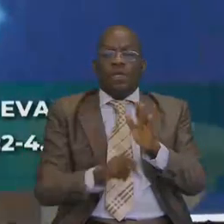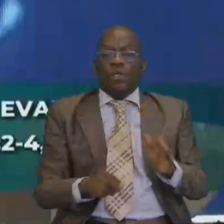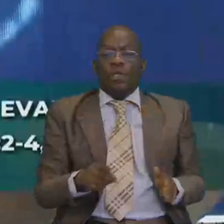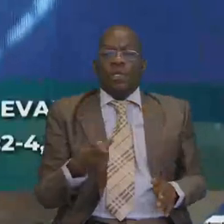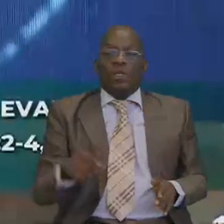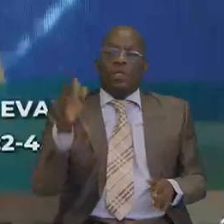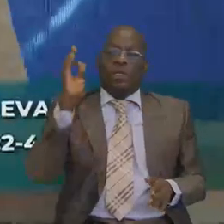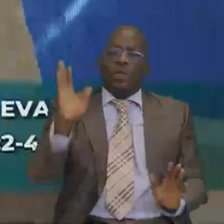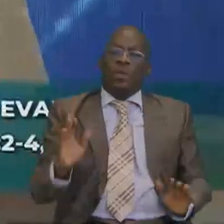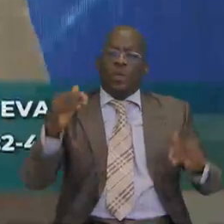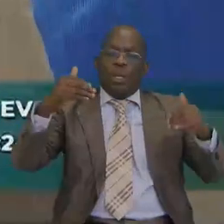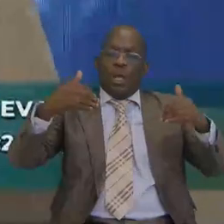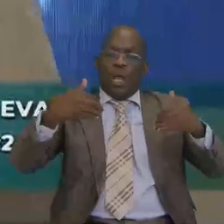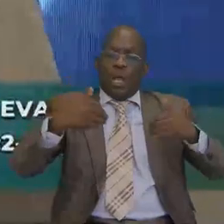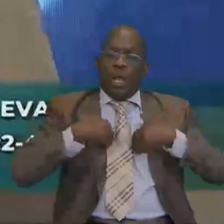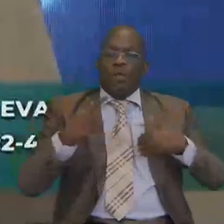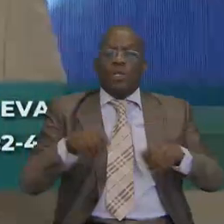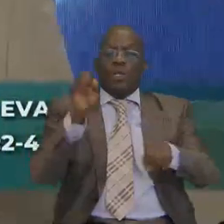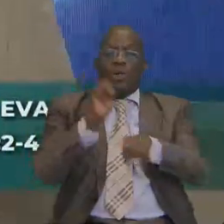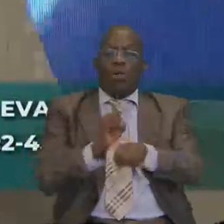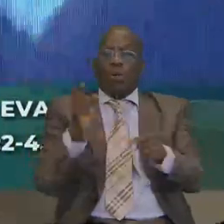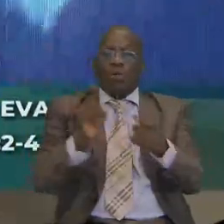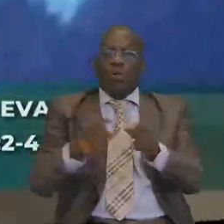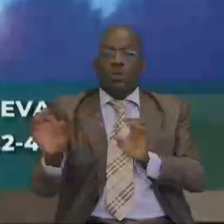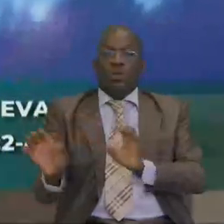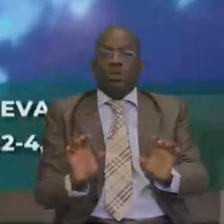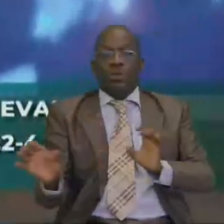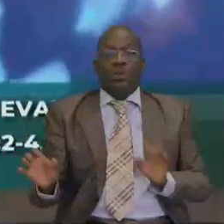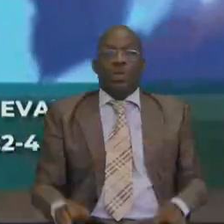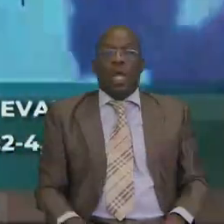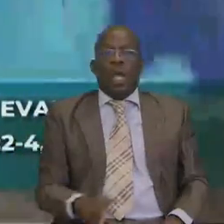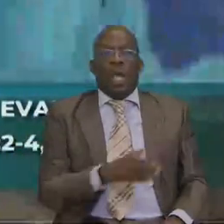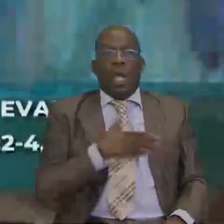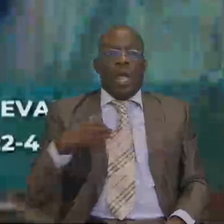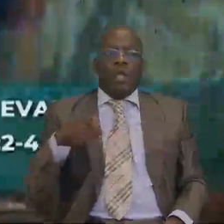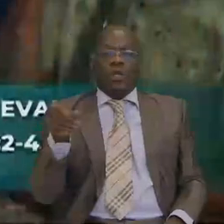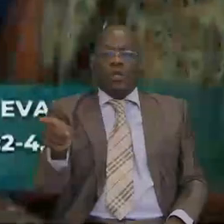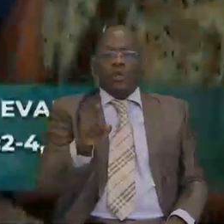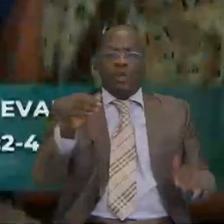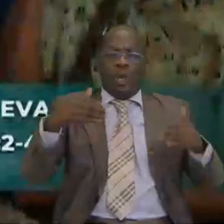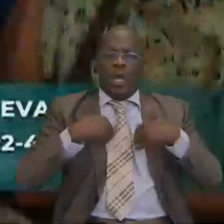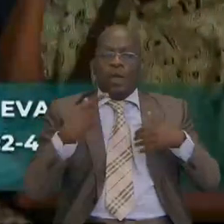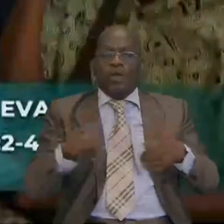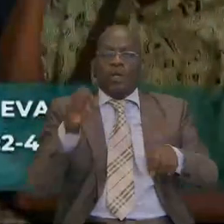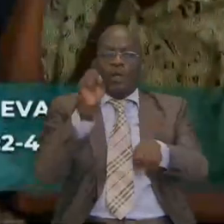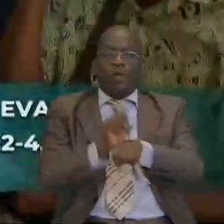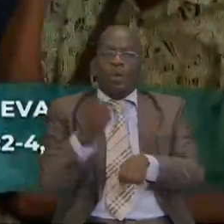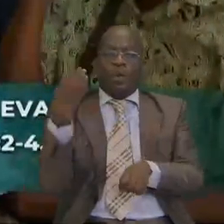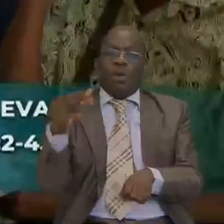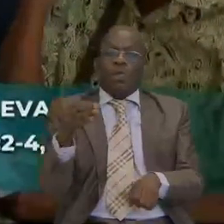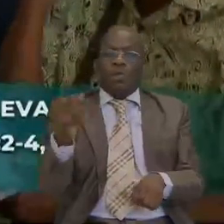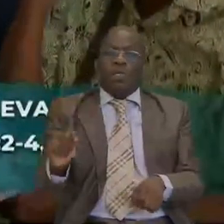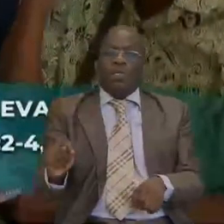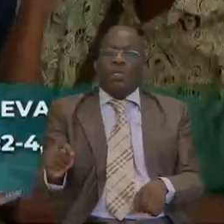Et l'évangéliste a une œuvre à faire. Et toi, tu as l'œuvre d'un évangéliste